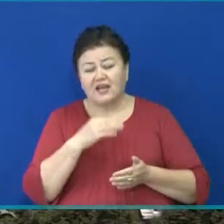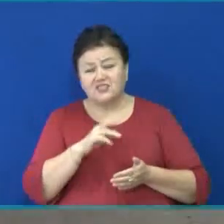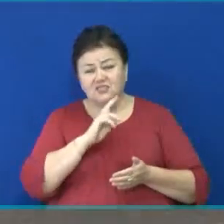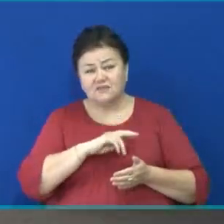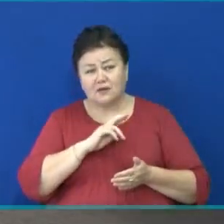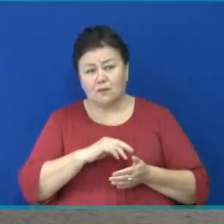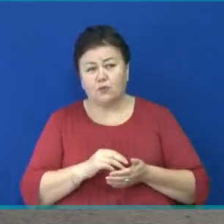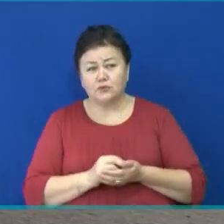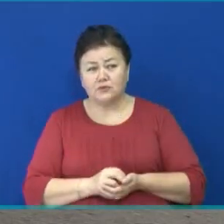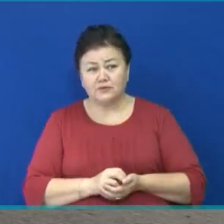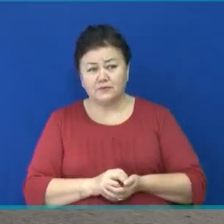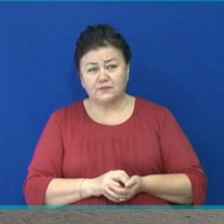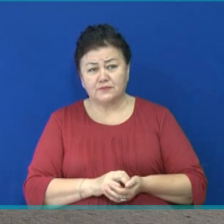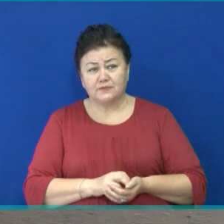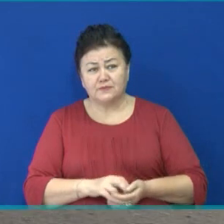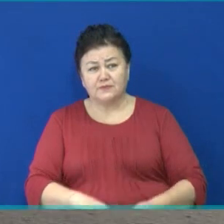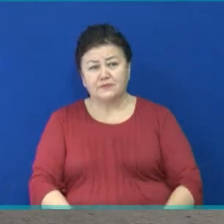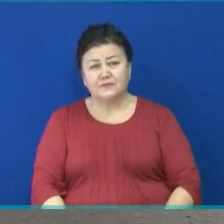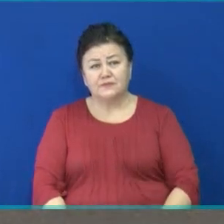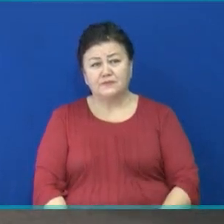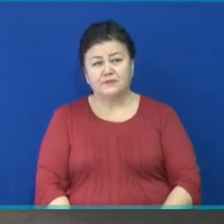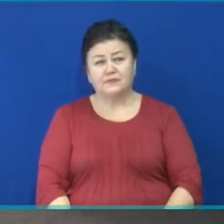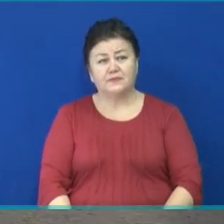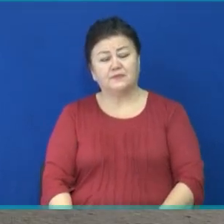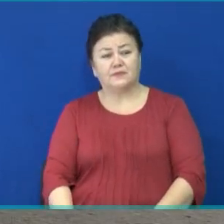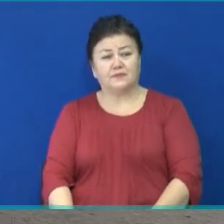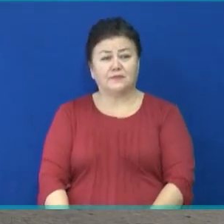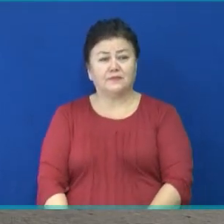мүмкіндік береді. Рүстем Қайратұлы, Малика Мұхтарова, Нұрлан Оразалин, Семей телеарнасы.